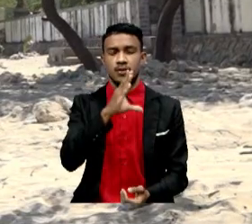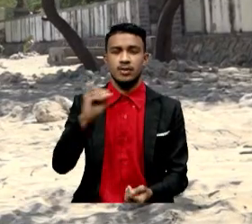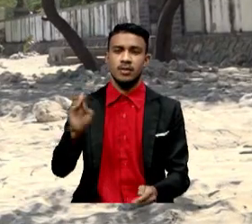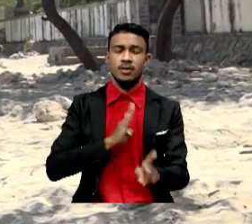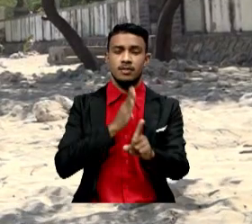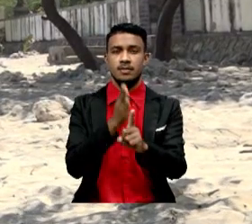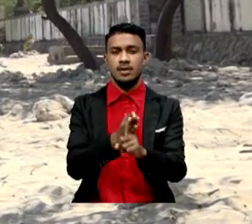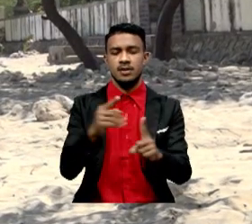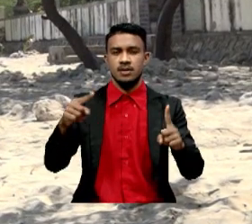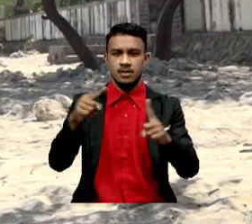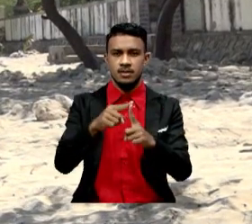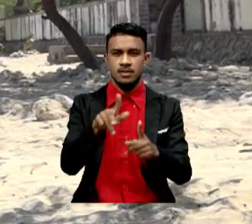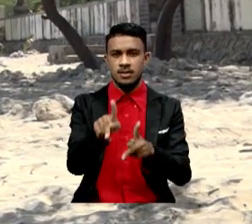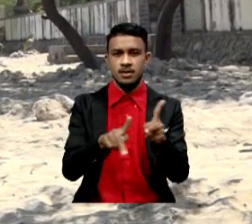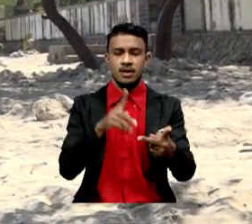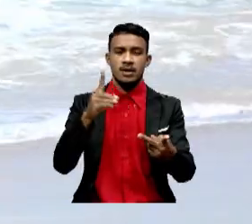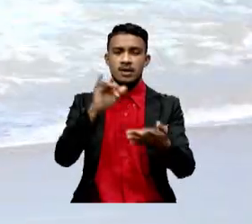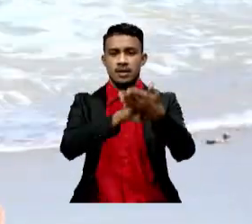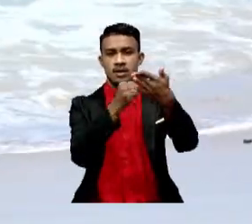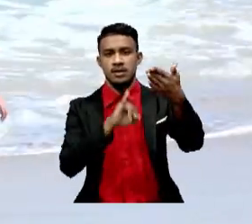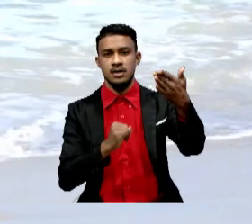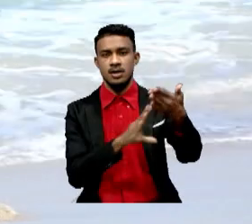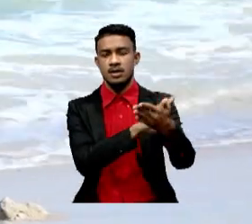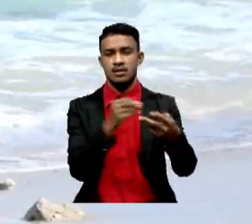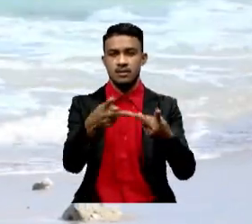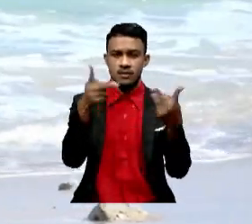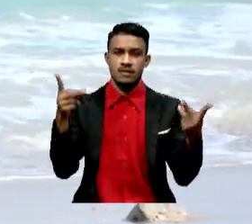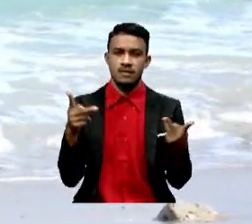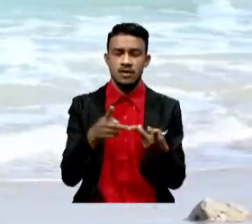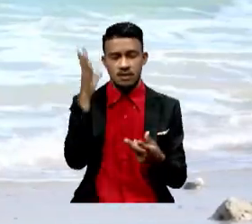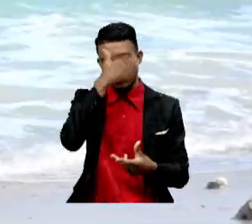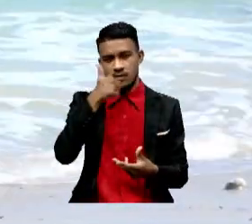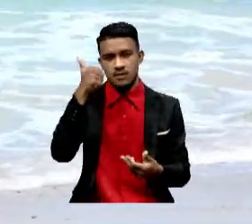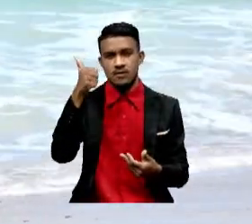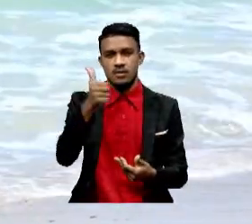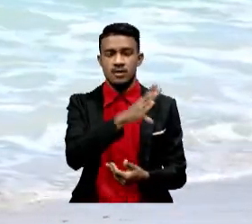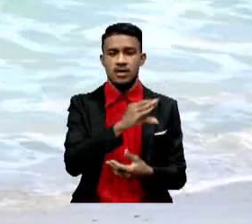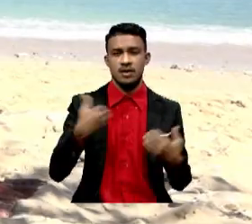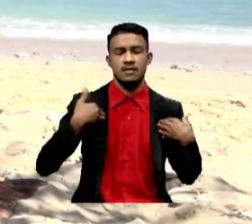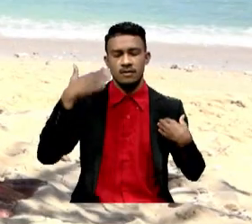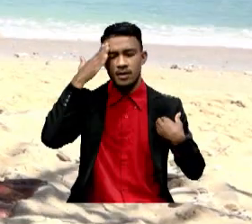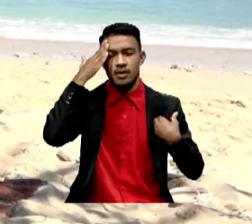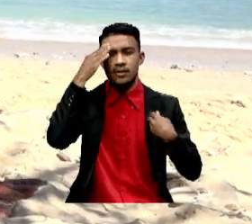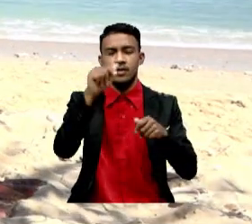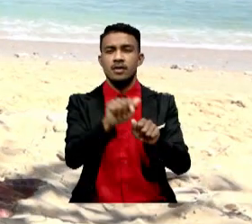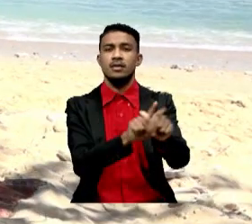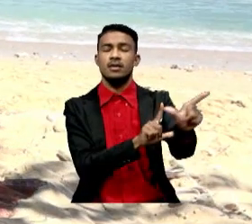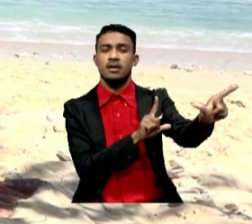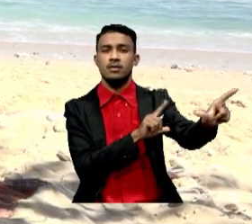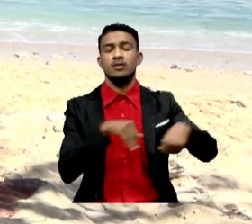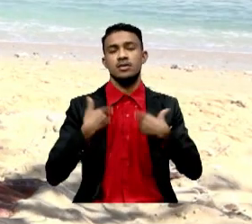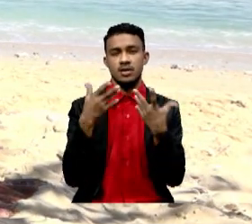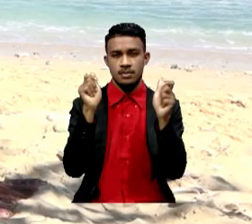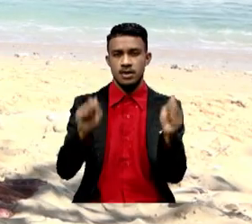ba ordenamento, desenho, modelo konstrusau no iha visau naru, o insa atu hetan receita